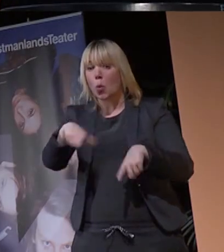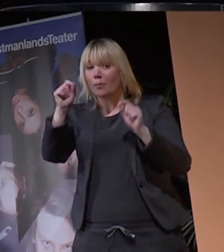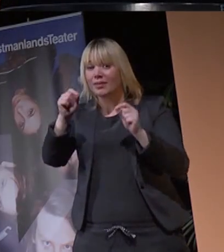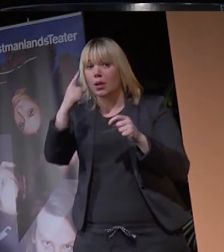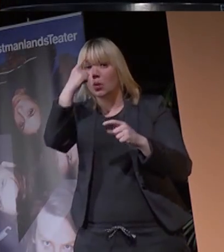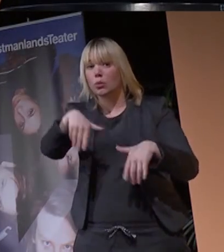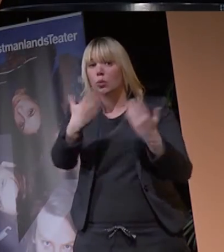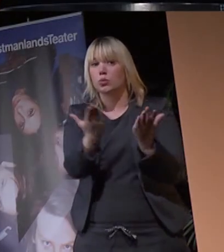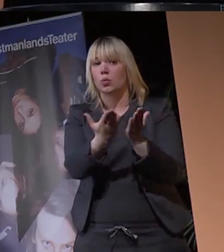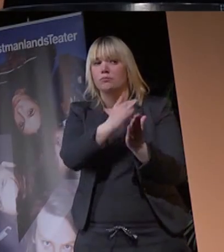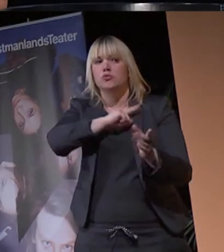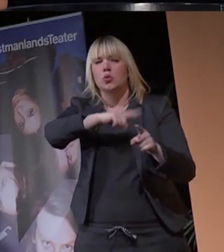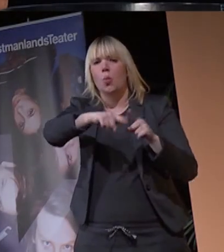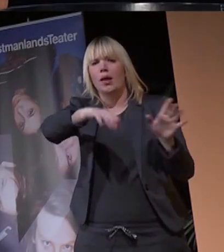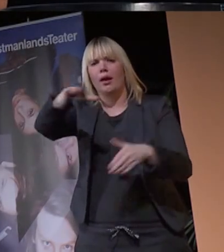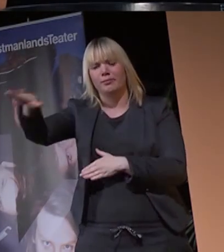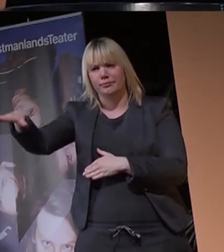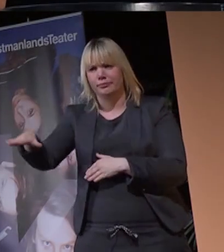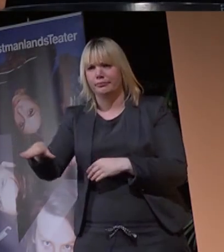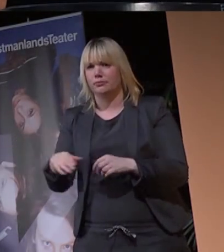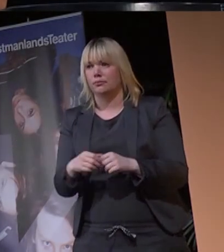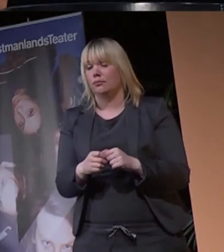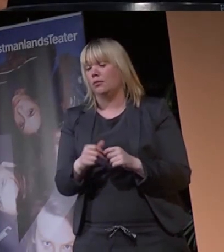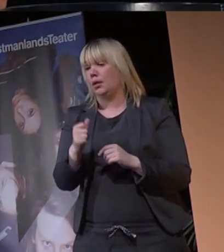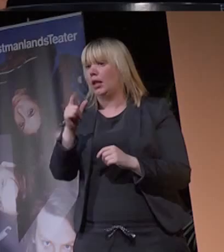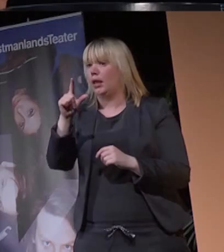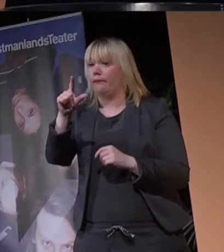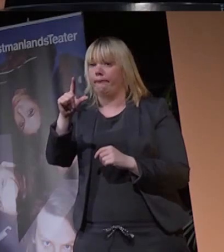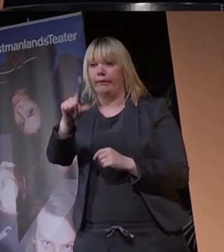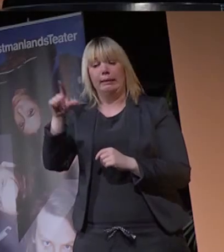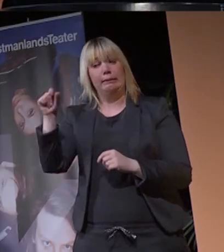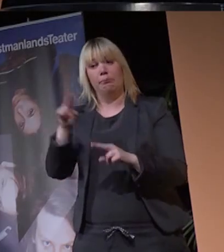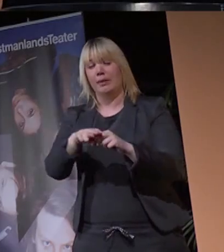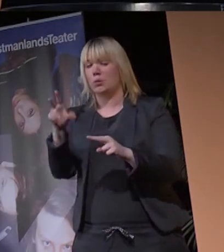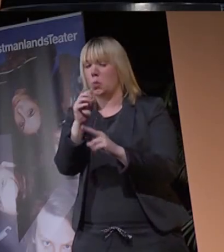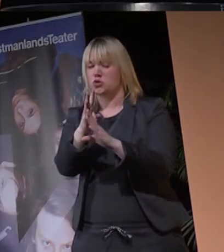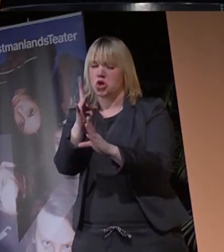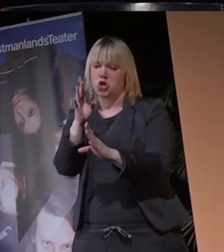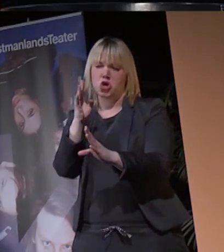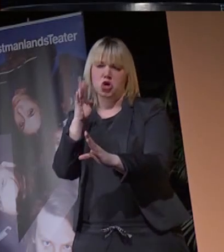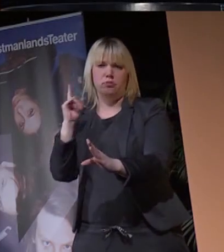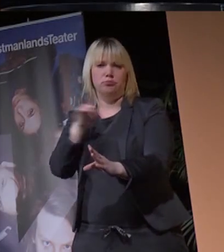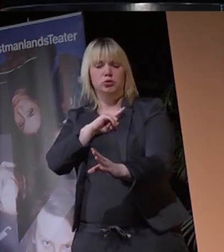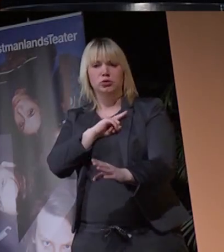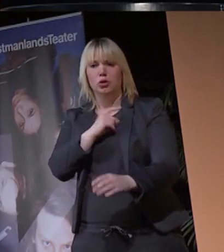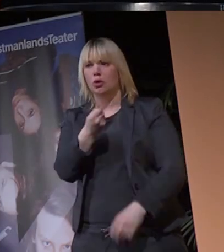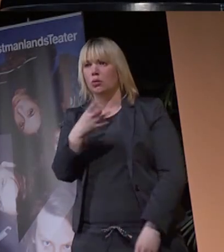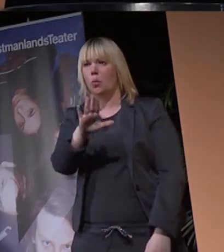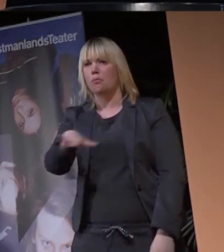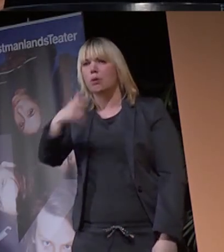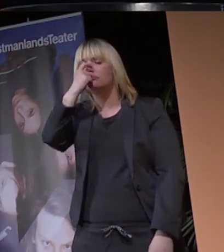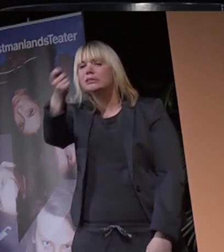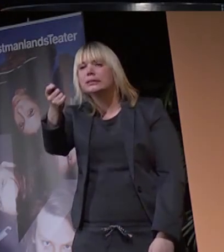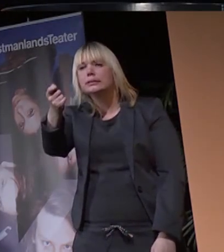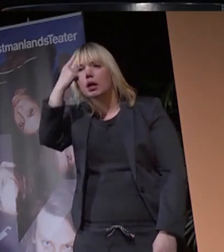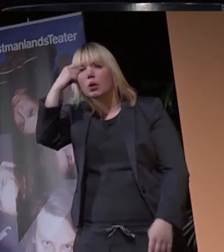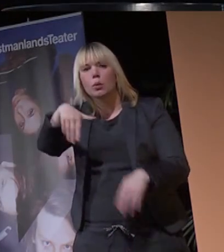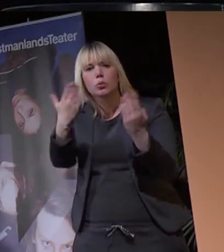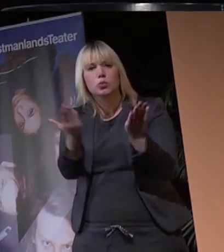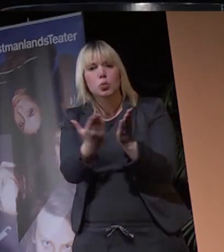tyvärr. Allt ifrån att köerna är väldigt långa på vissa platser. Alltså alla barn får inte möjlighet. Allt ifrån